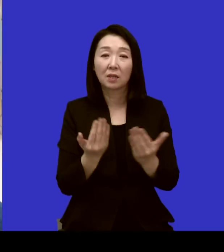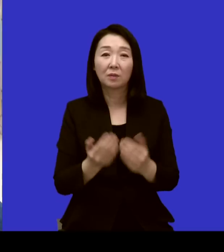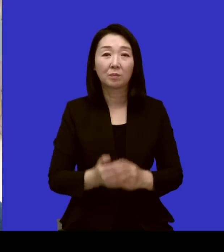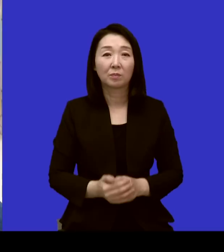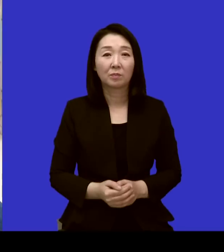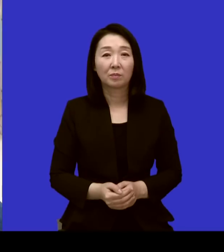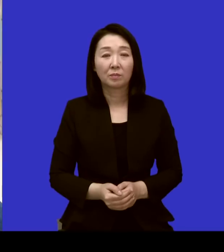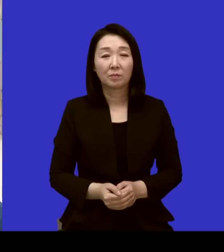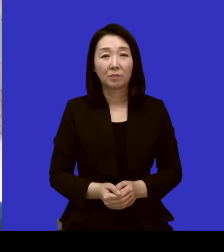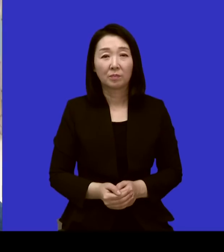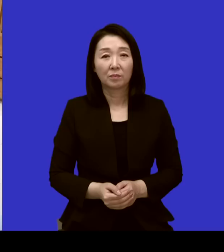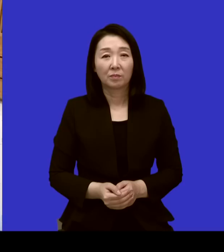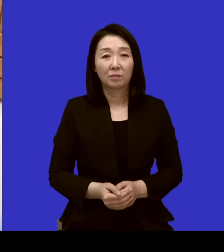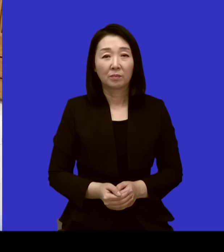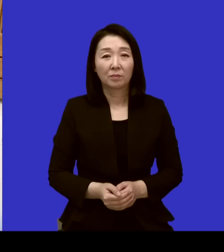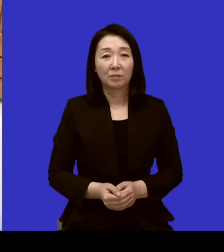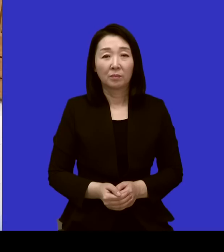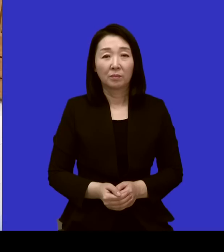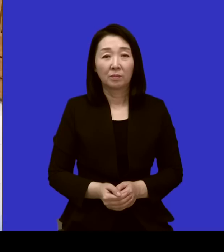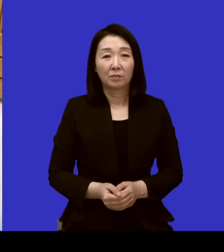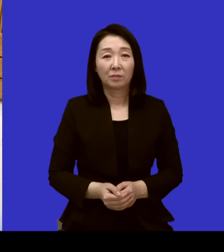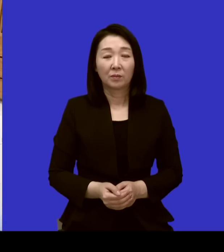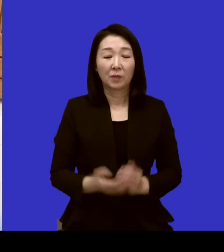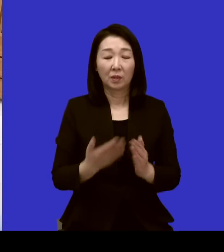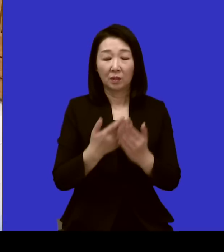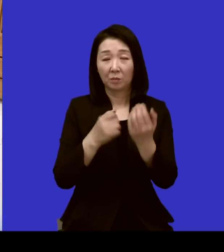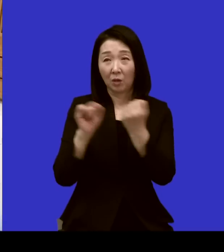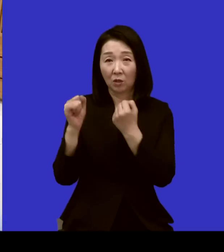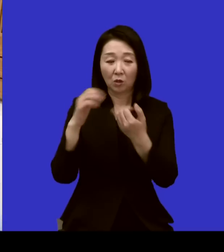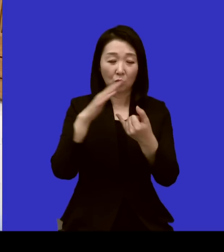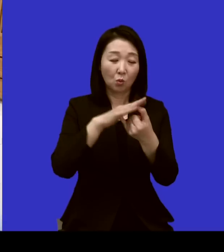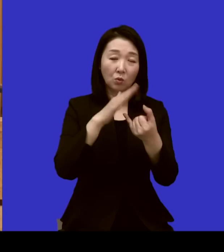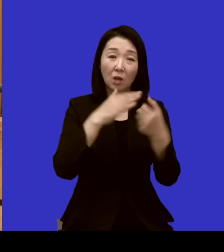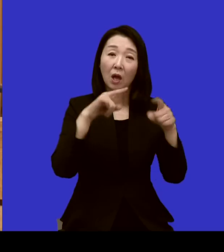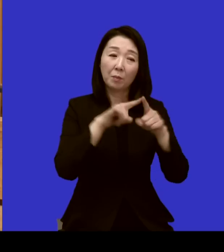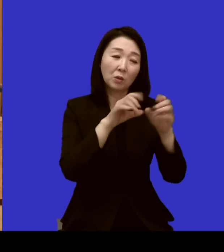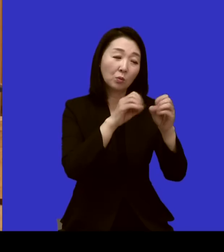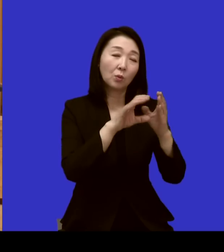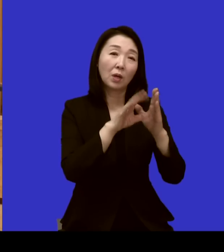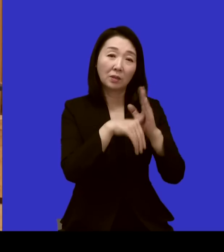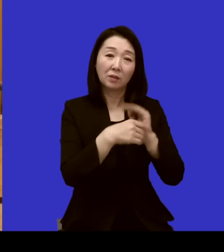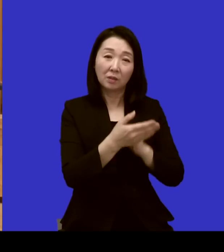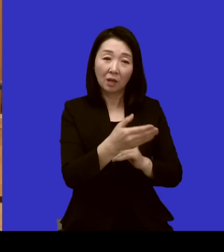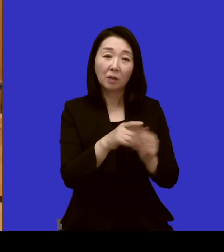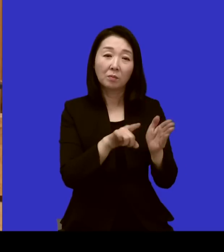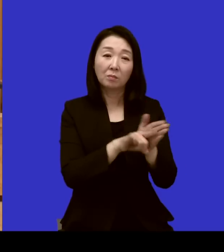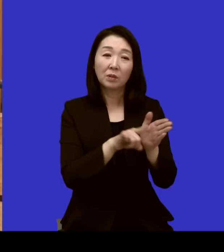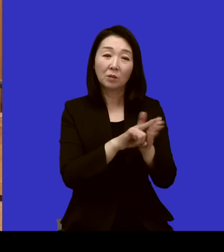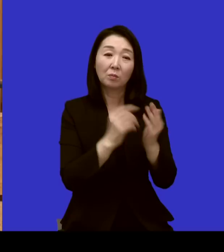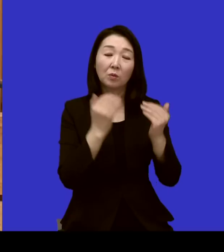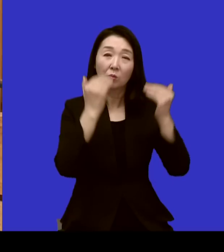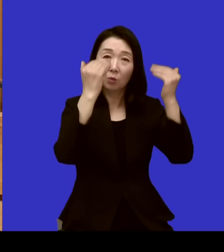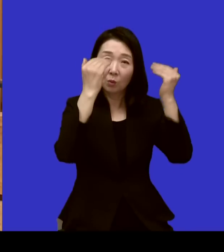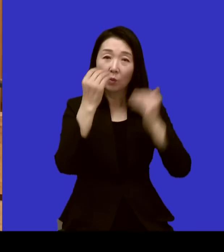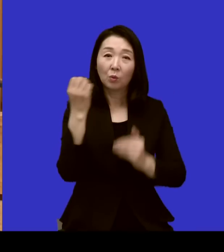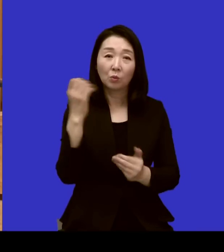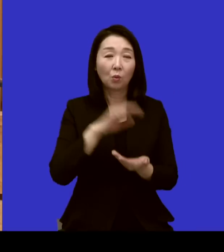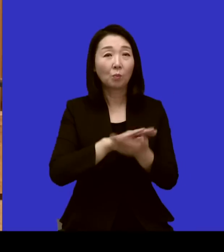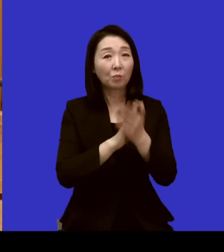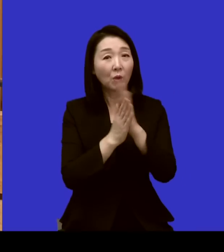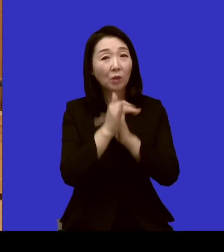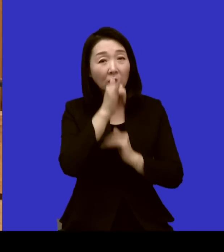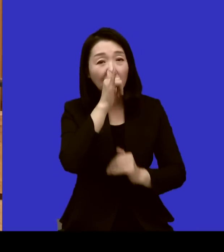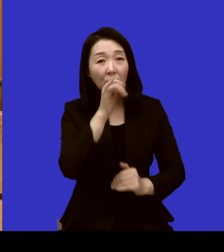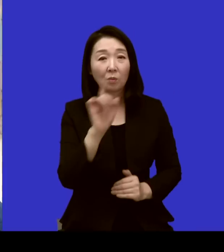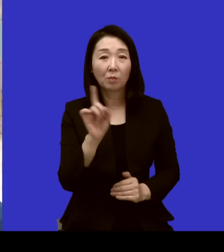네. 그럼 그런 가출한 청소년들과 소통하시면서 우리 작가님도 신앙의 많은 또 성장과 또 변화가